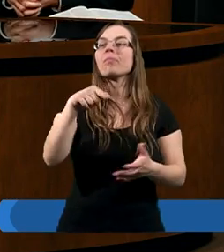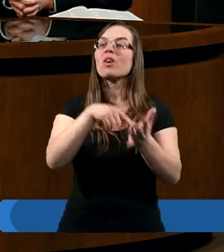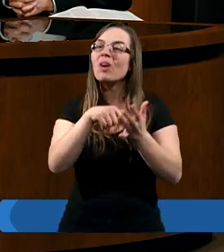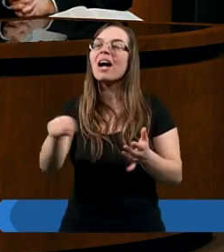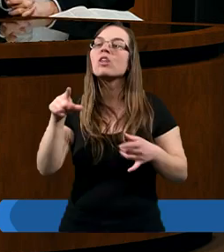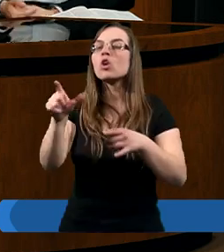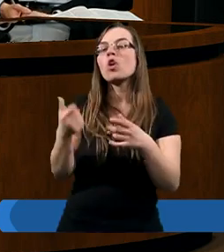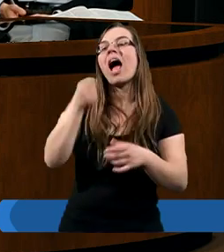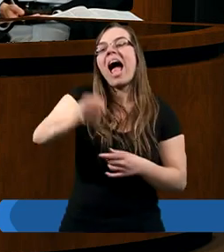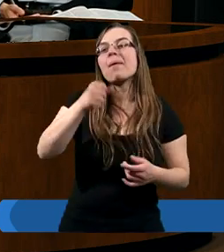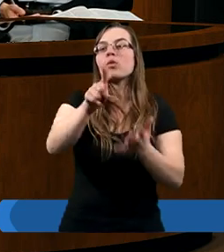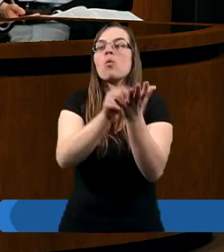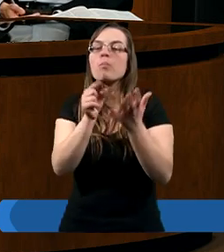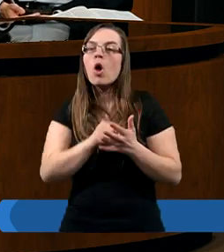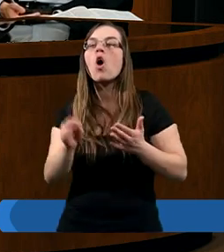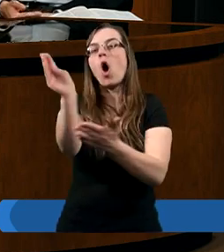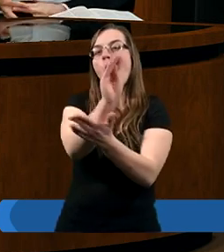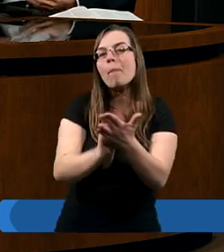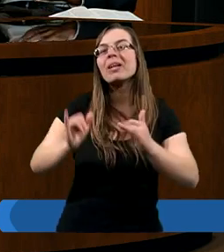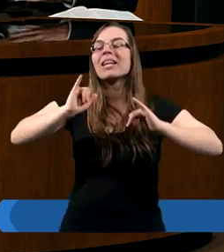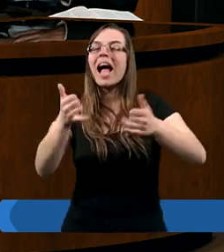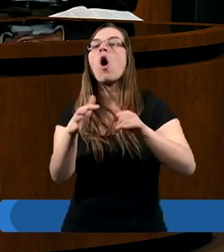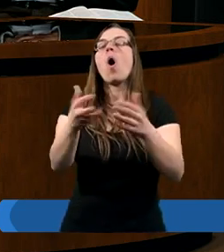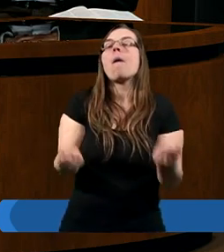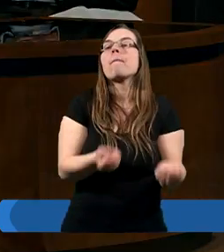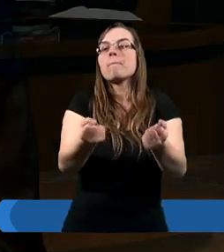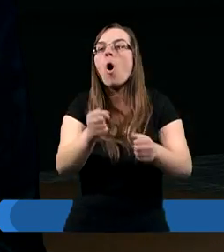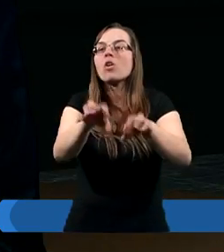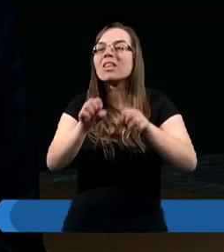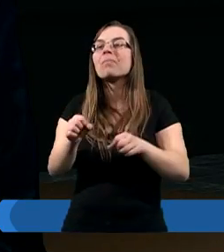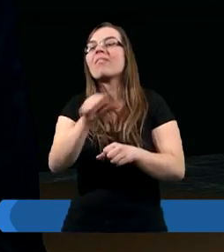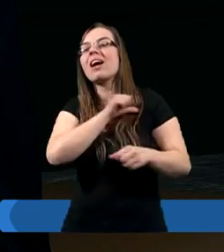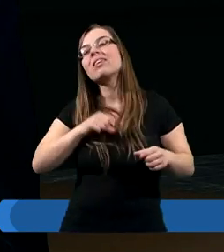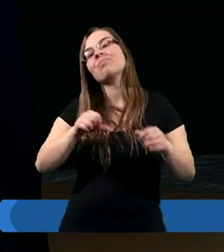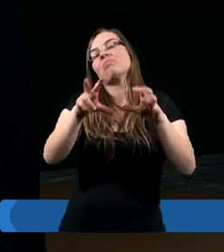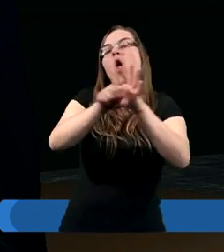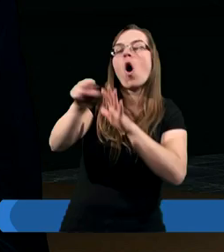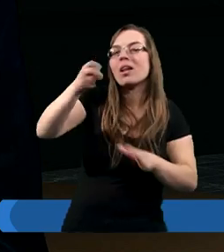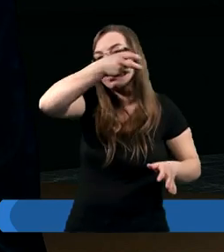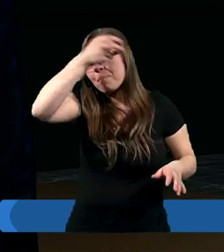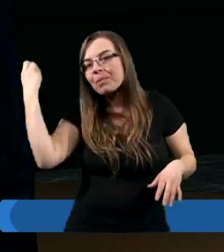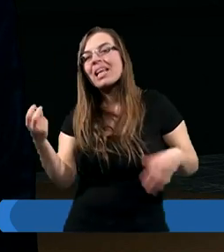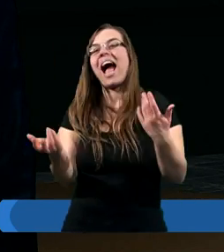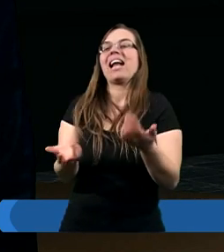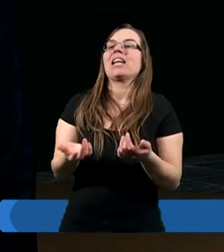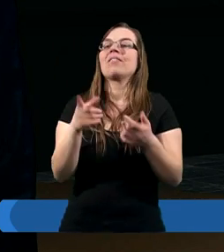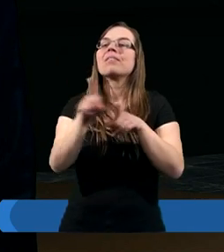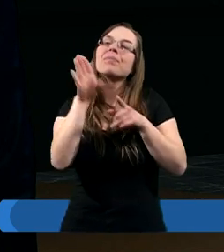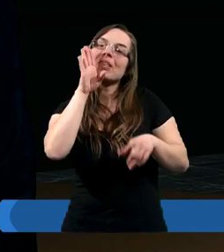Właśnie to, co apostoł Piotr opisuje jako powstrzymywanie się od pijaństwa, można